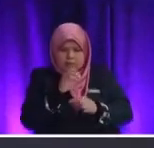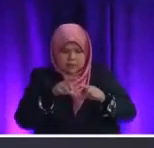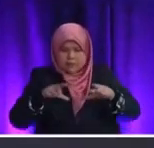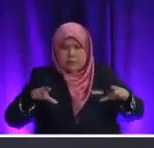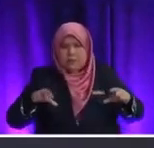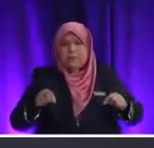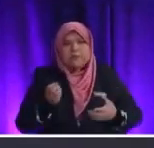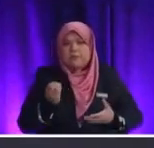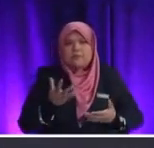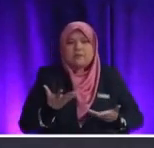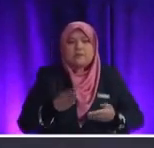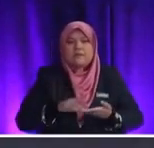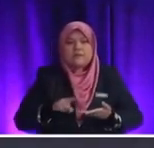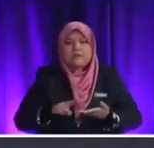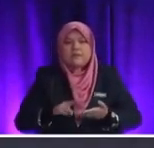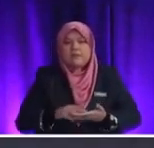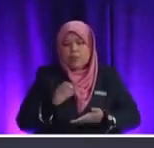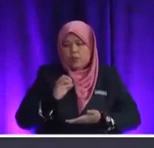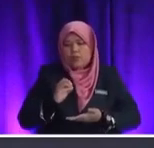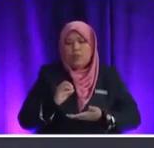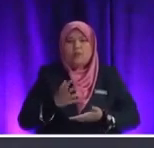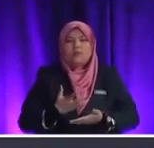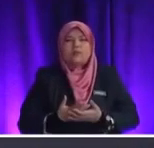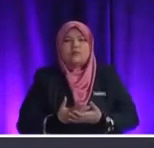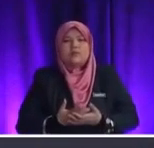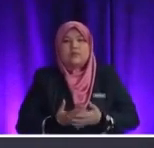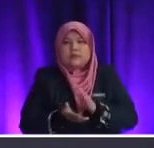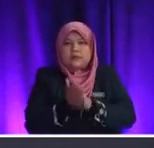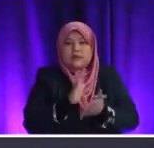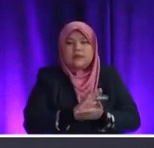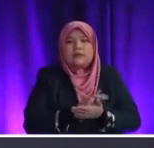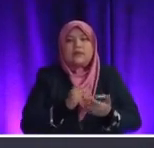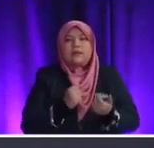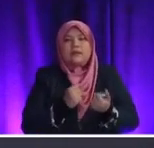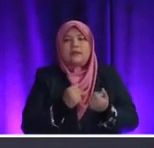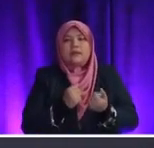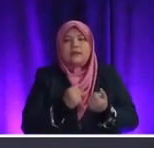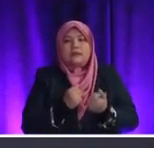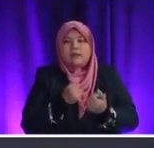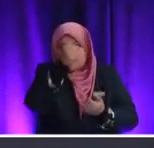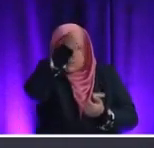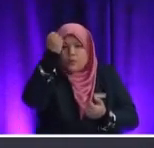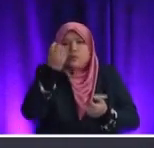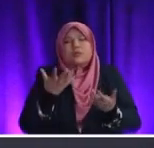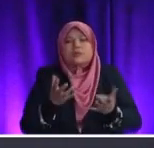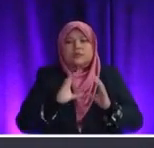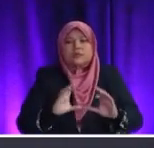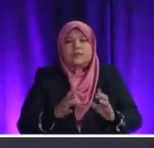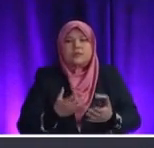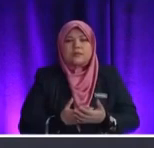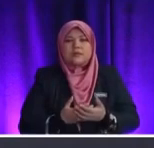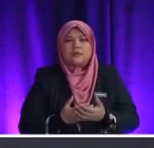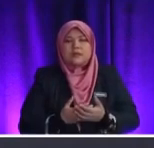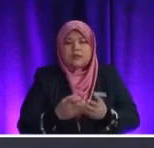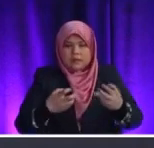mp3bacaan Masih pada bacaan Syifa ataupun kosong jadi daripada situ awak boleh Ehsan gue coba Adakah